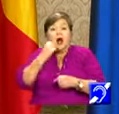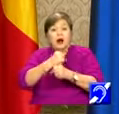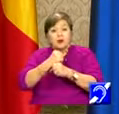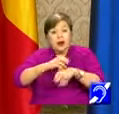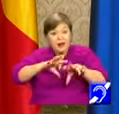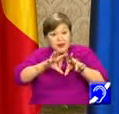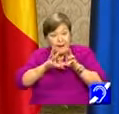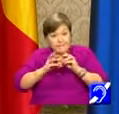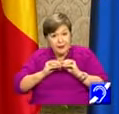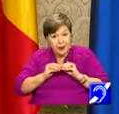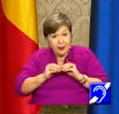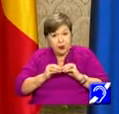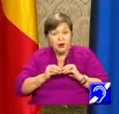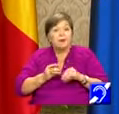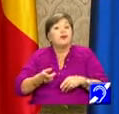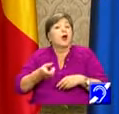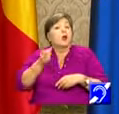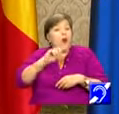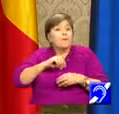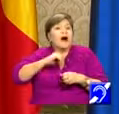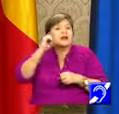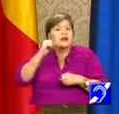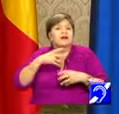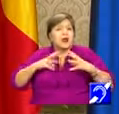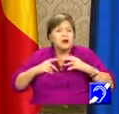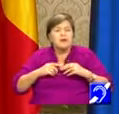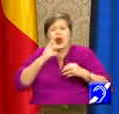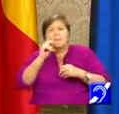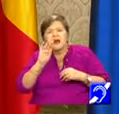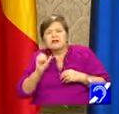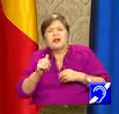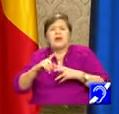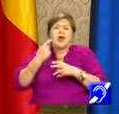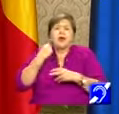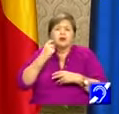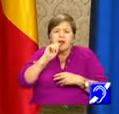cu celelalte partide să putem să